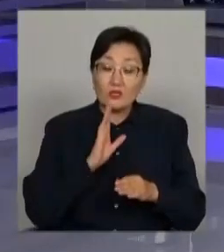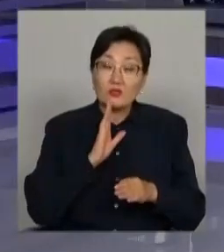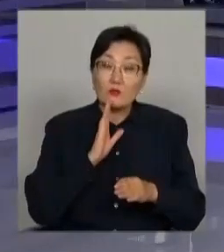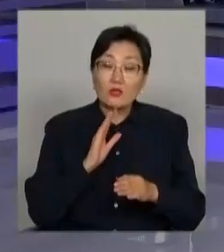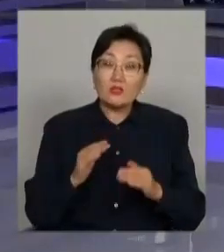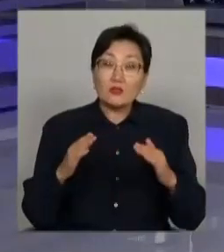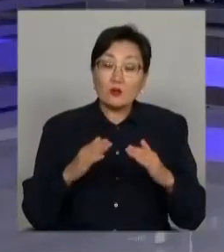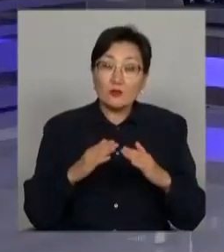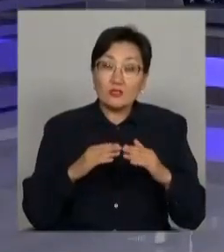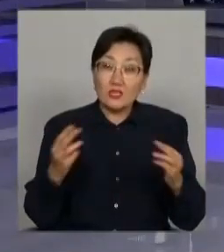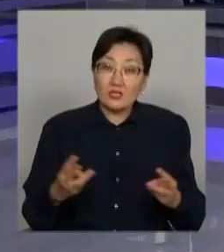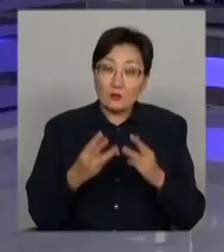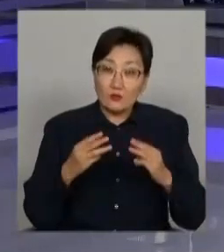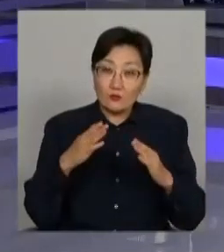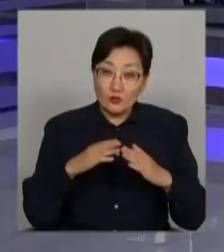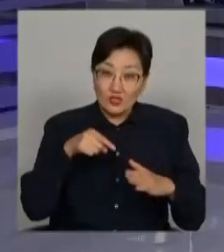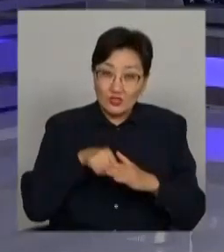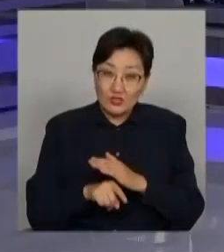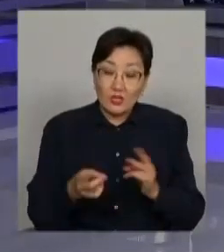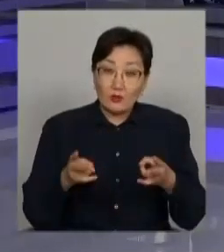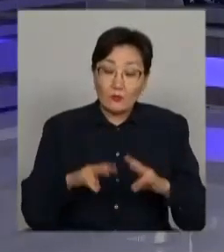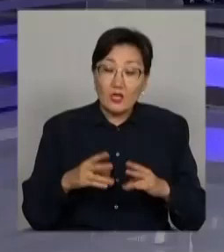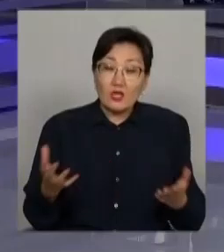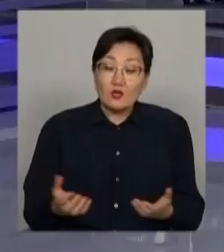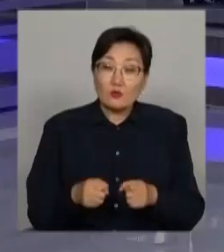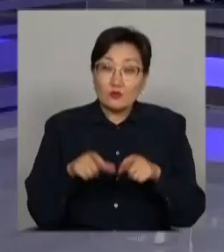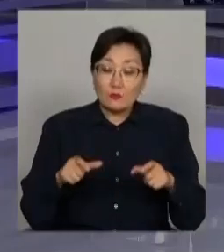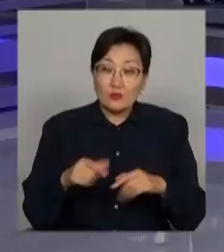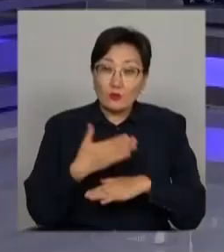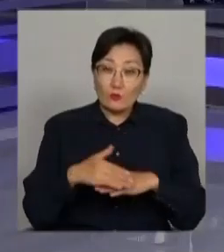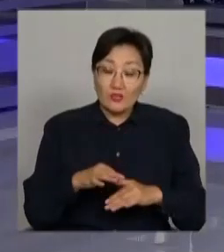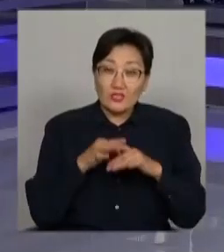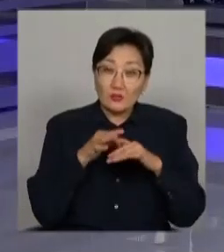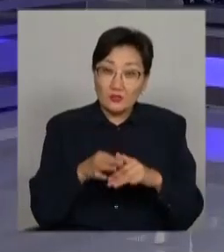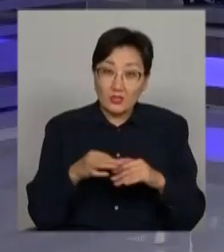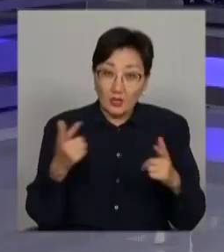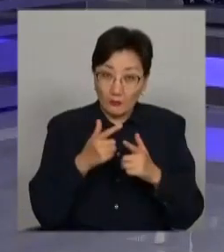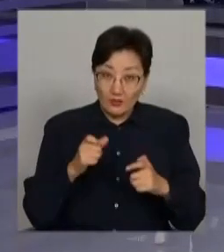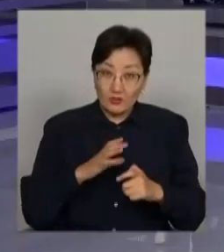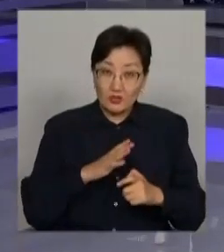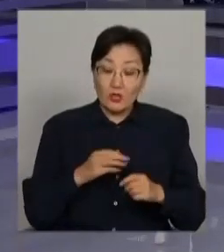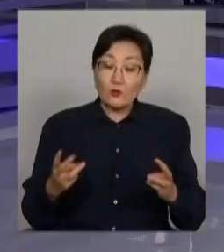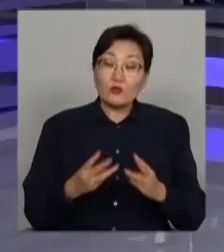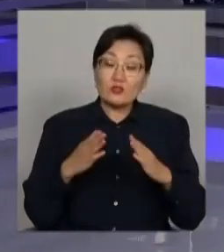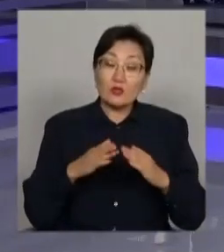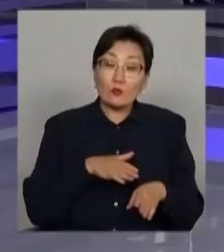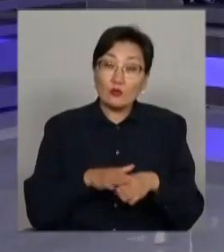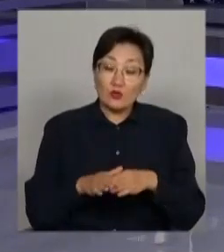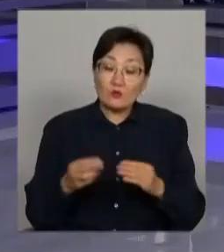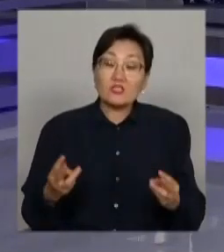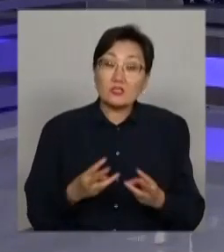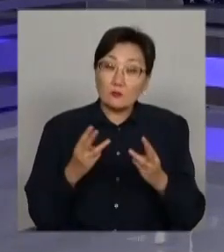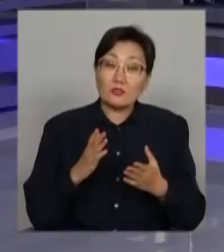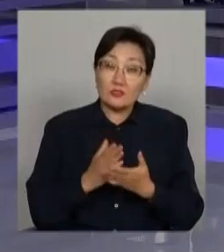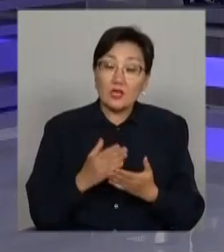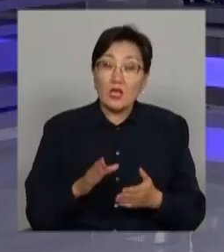жасөспірімнің шатыры лаулап жанып жатқан үйде қамалып, құтқарушылар сыртқа алып шыққанын хабарлаған болатынбыз. Өртенген үй түгі қалмай жанып кетті.